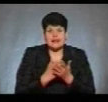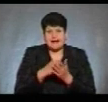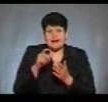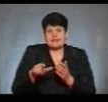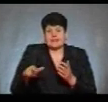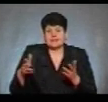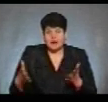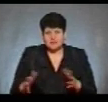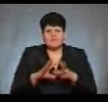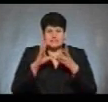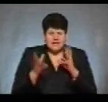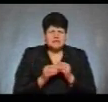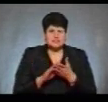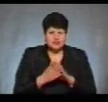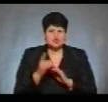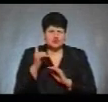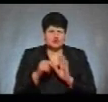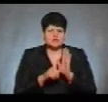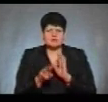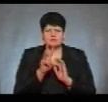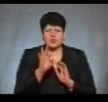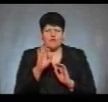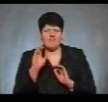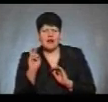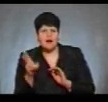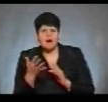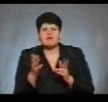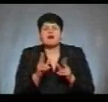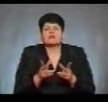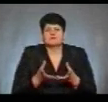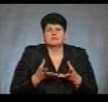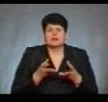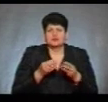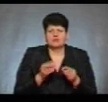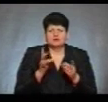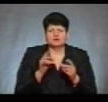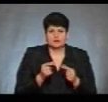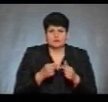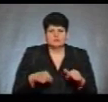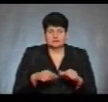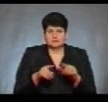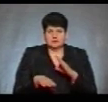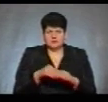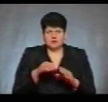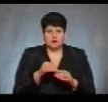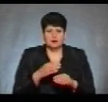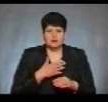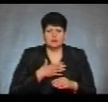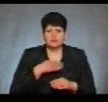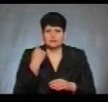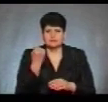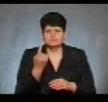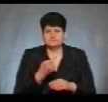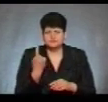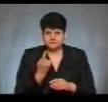Взагалі, ситуація із 163-ю ОВК якимось чином вплинула на організацію виборів в нас в області? Чи є